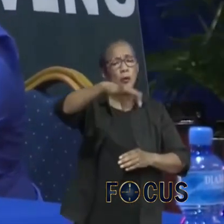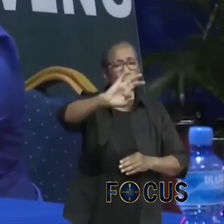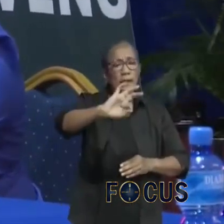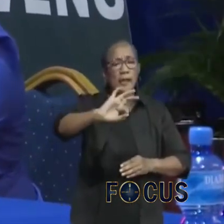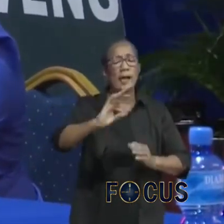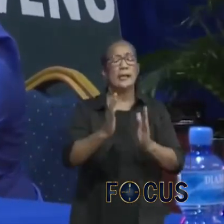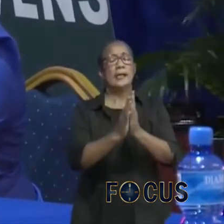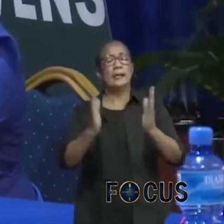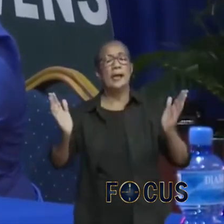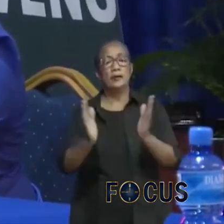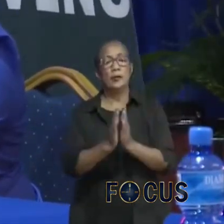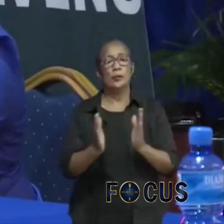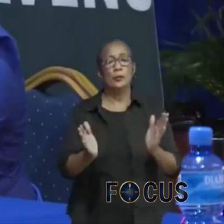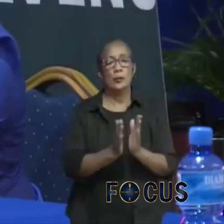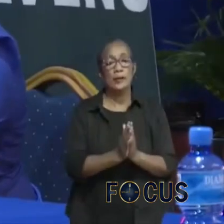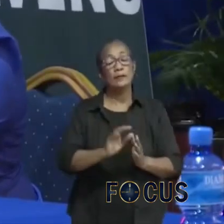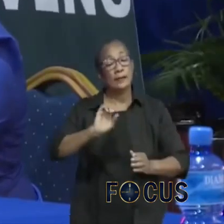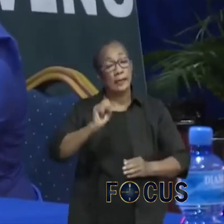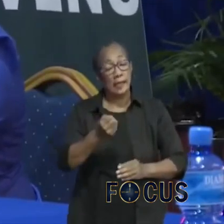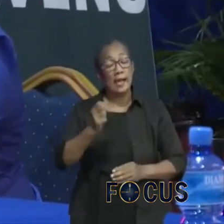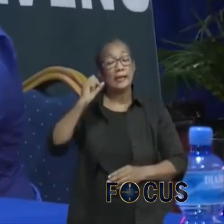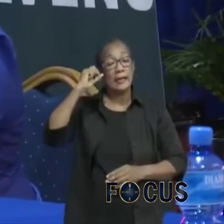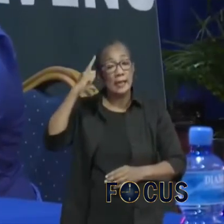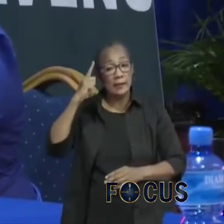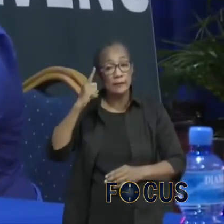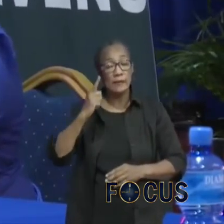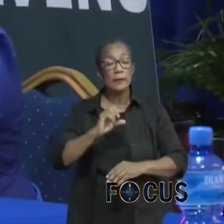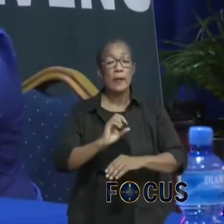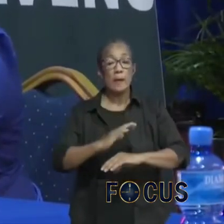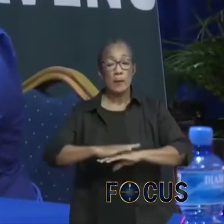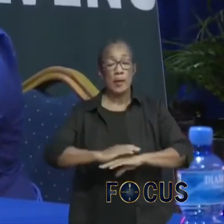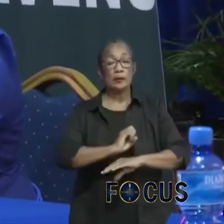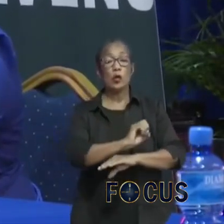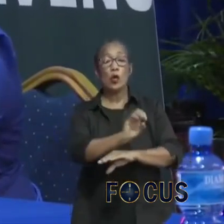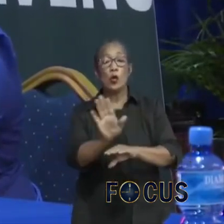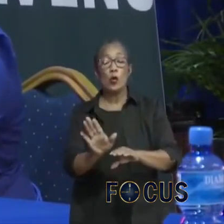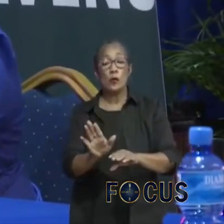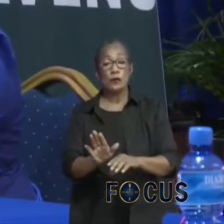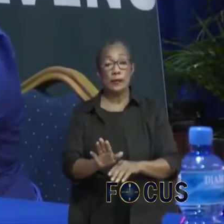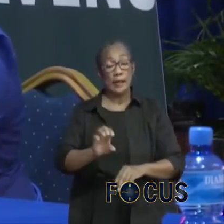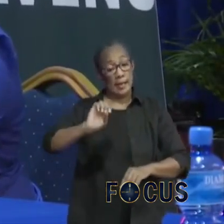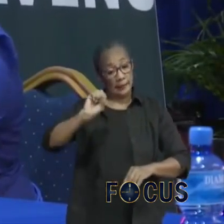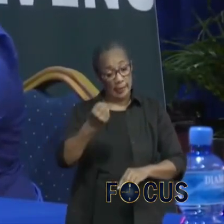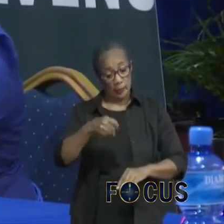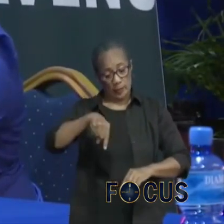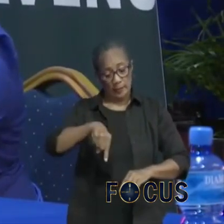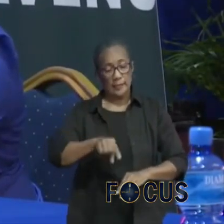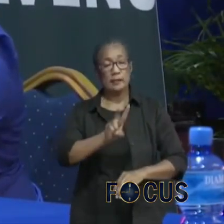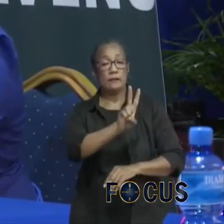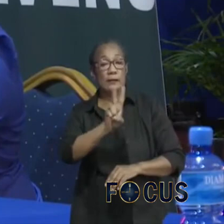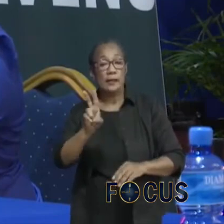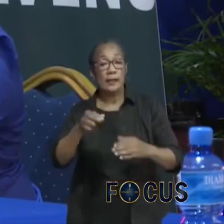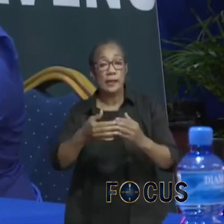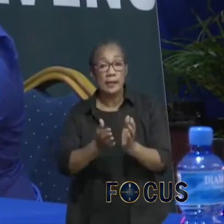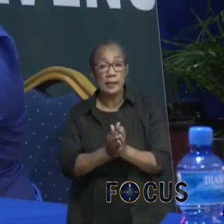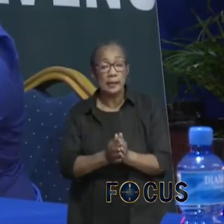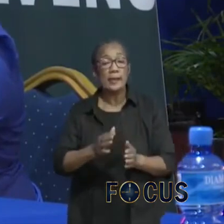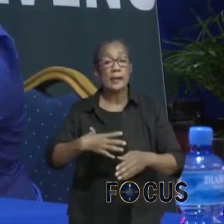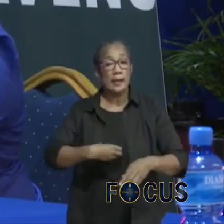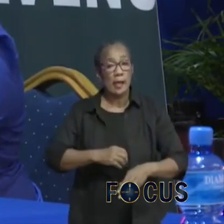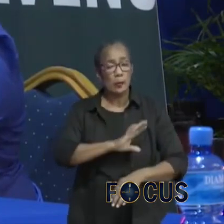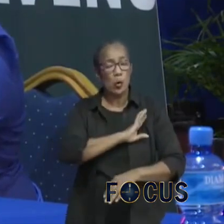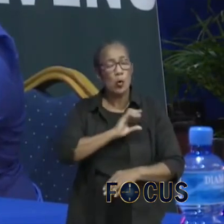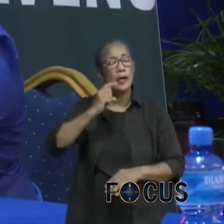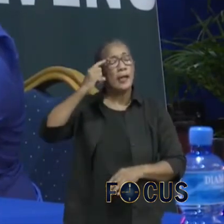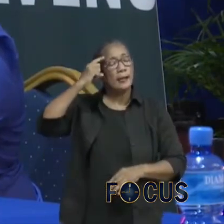een periode waarbij we kunnen leven met COVID. En zo hebben ook deze verenigingen nagedacht.